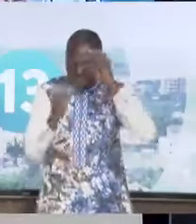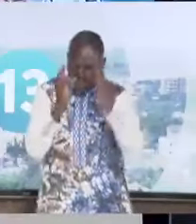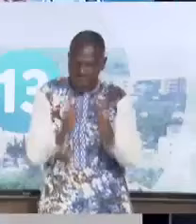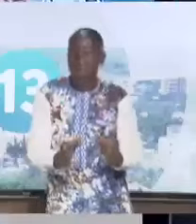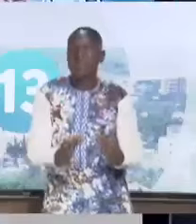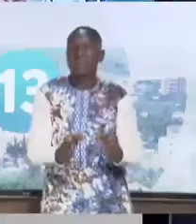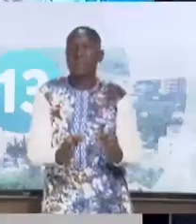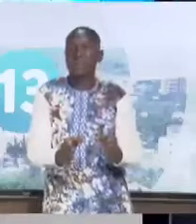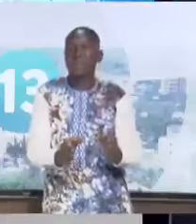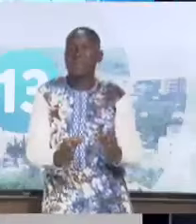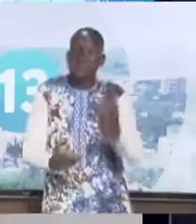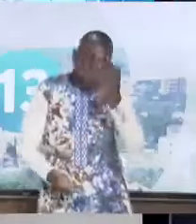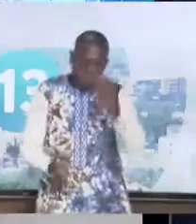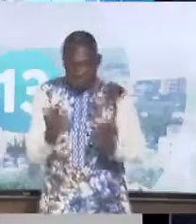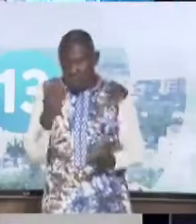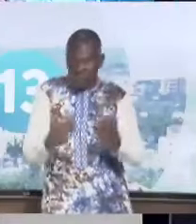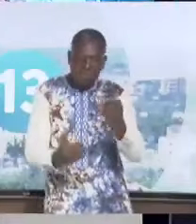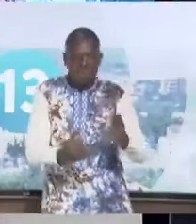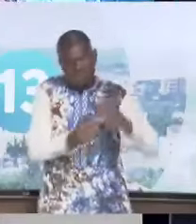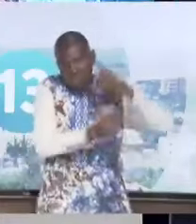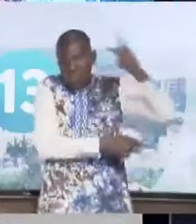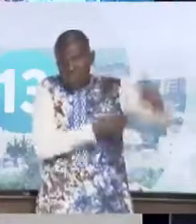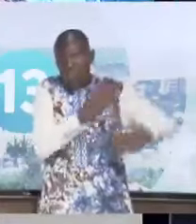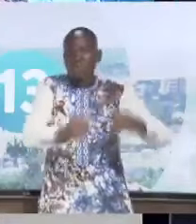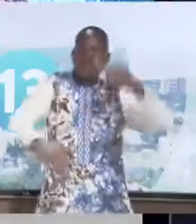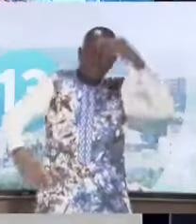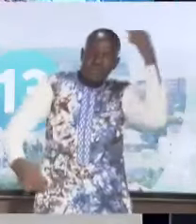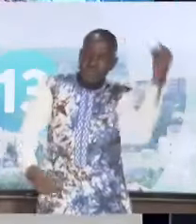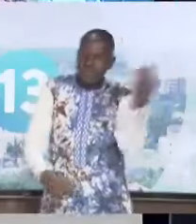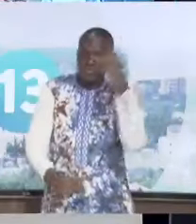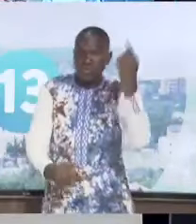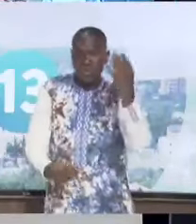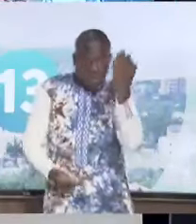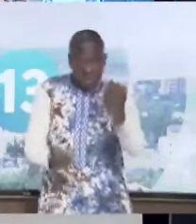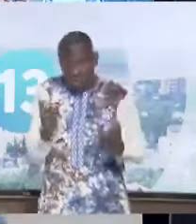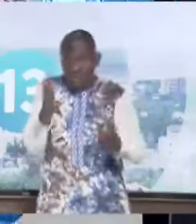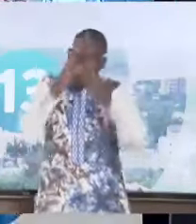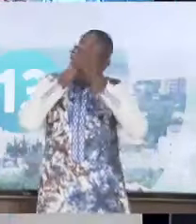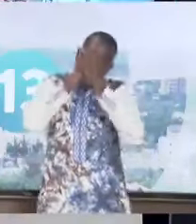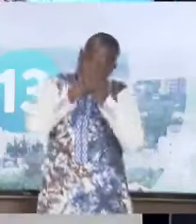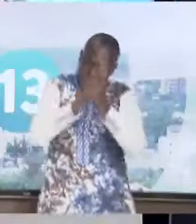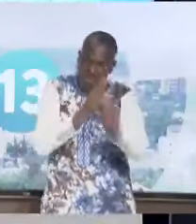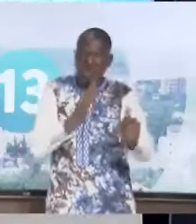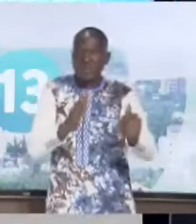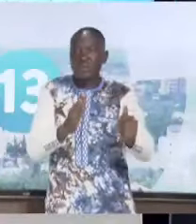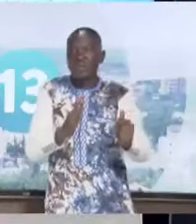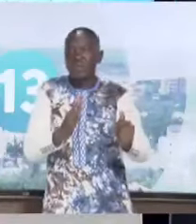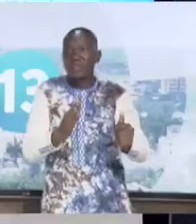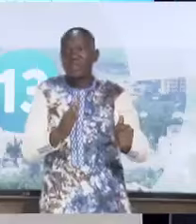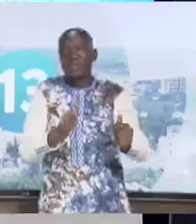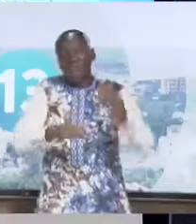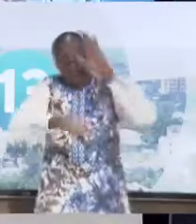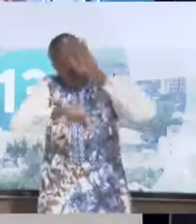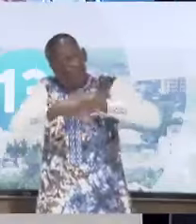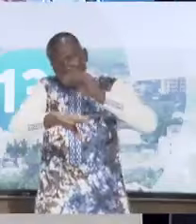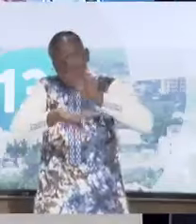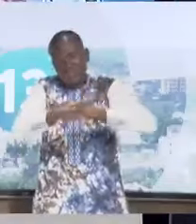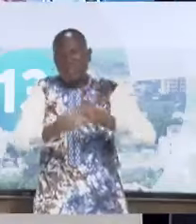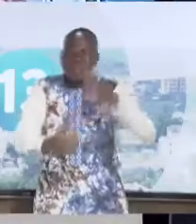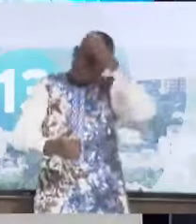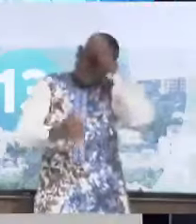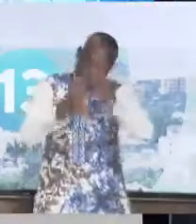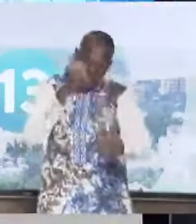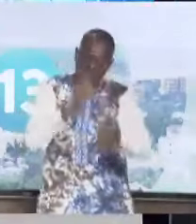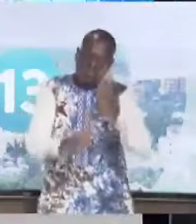qui sont au service de leurs concitoyens au quotidien et qui rendent un service de qualité. Il est normal de nous interpeller quand quelque chose ne va pas, mais